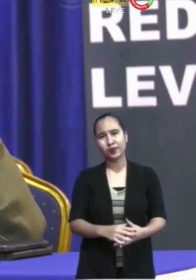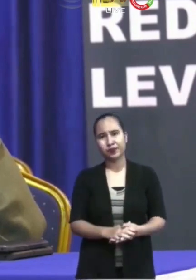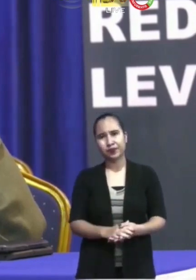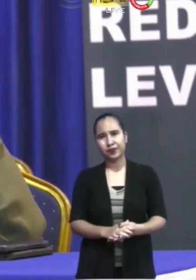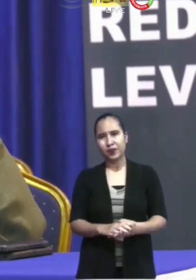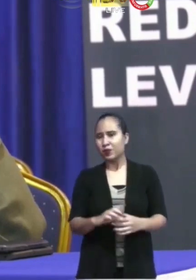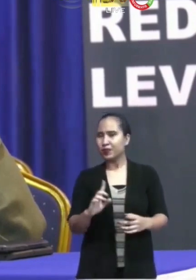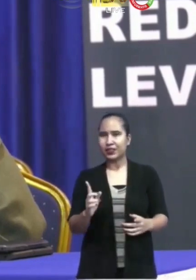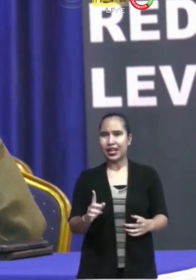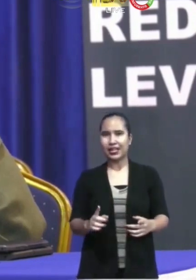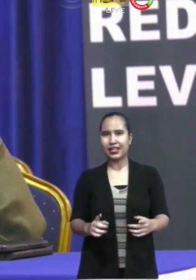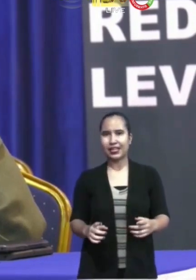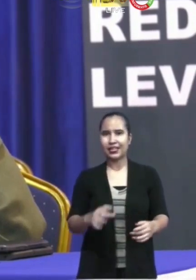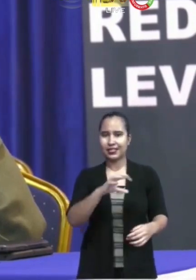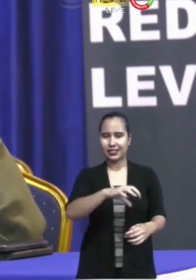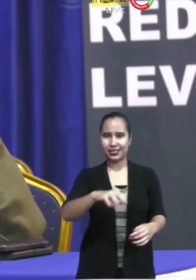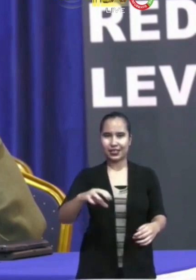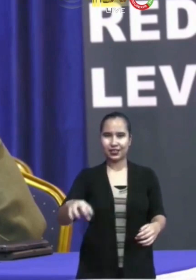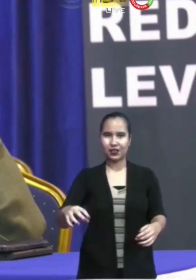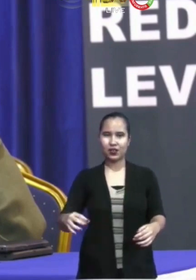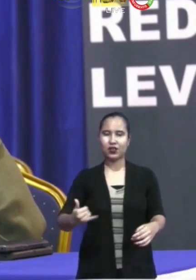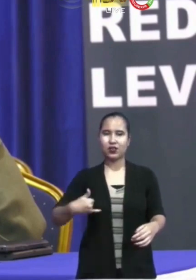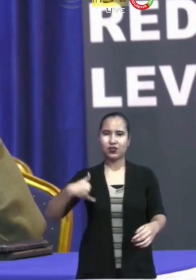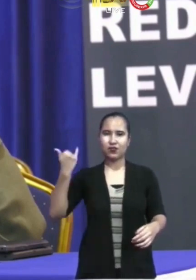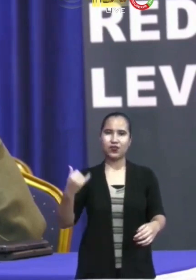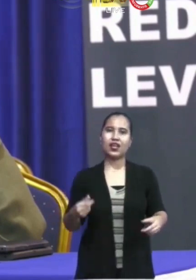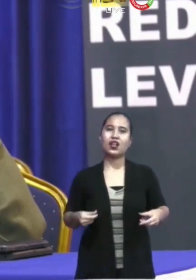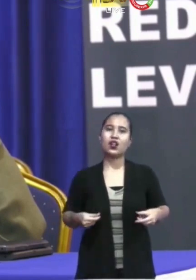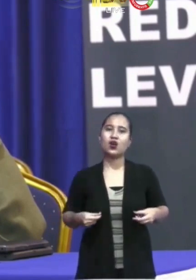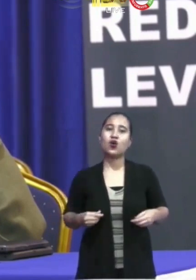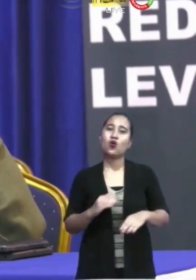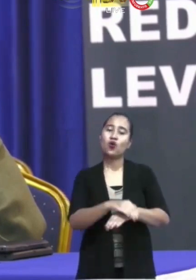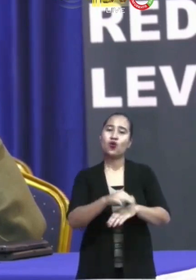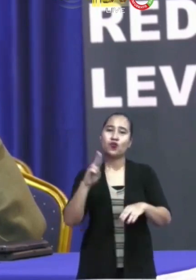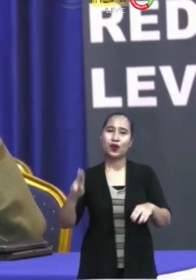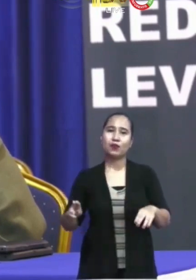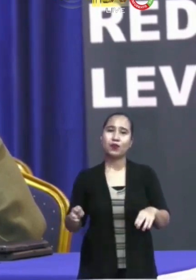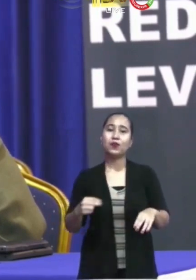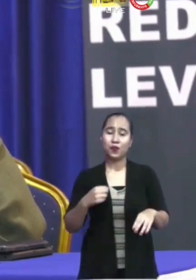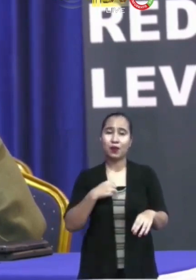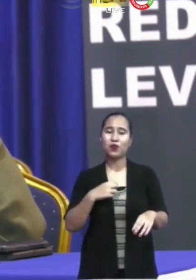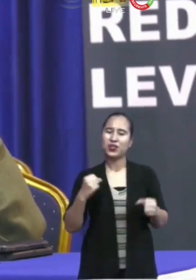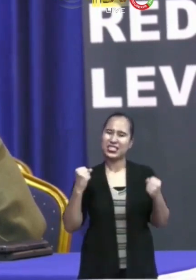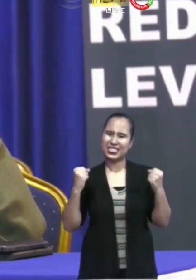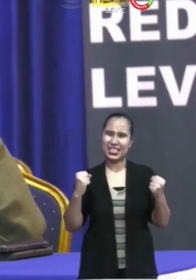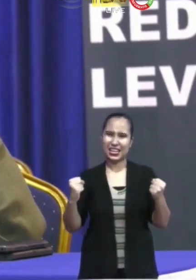formele sector, het grootste deel is bij de overheid, we hebben ook een sterke, grote informele sector.